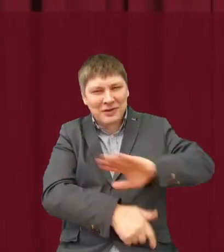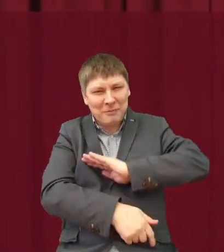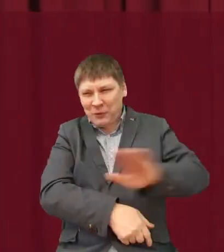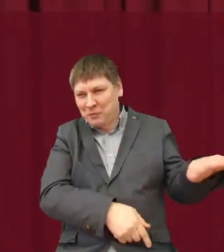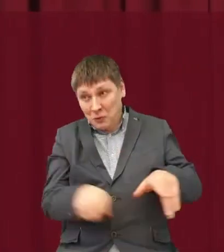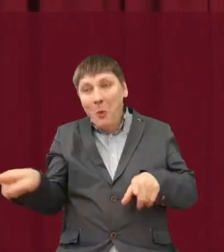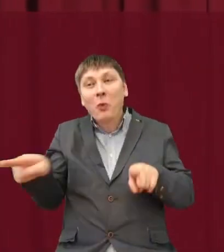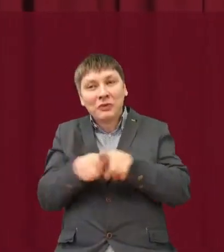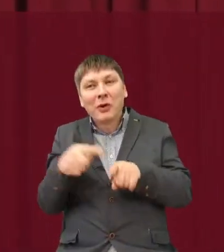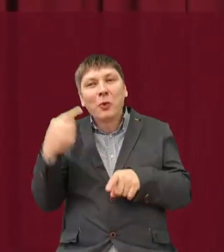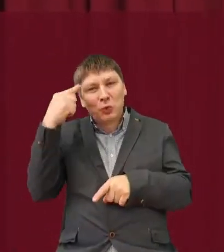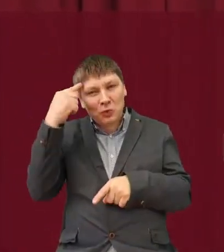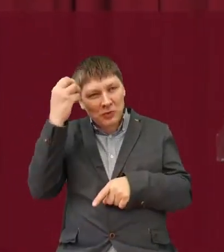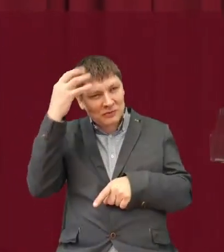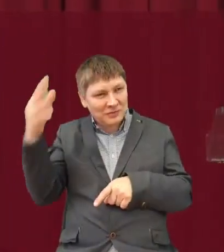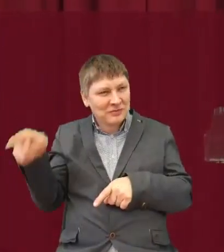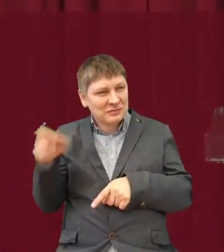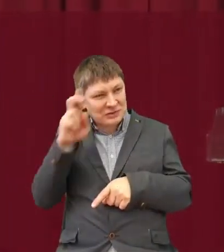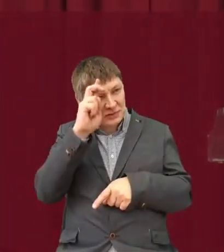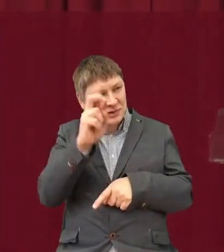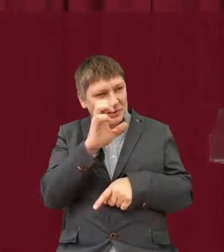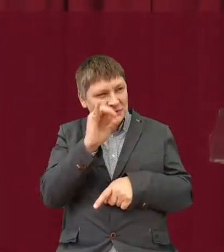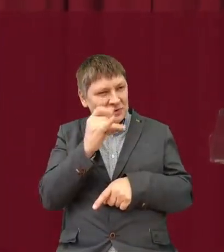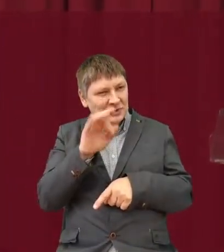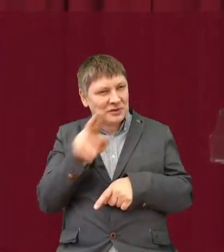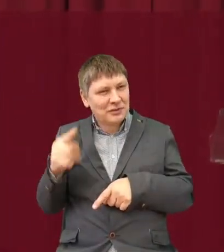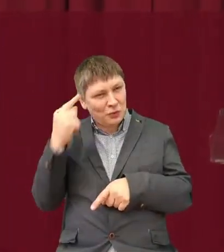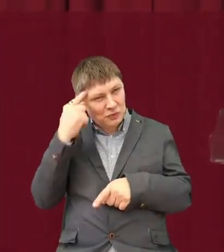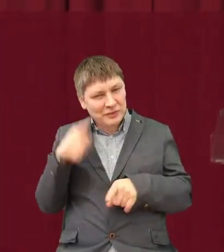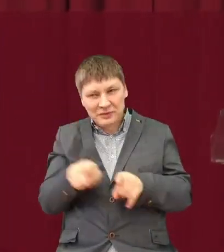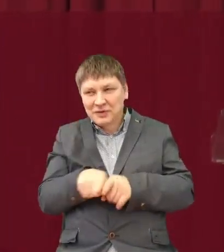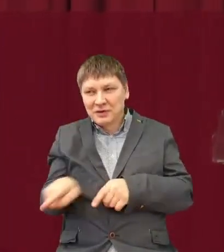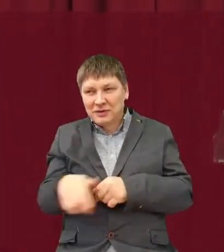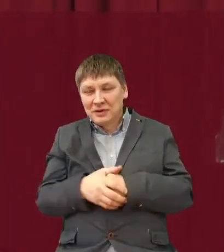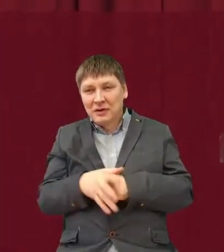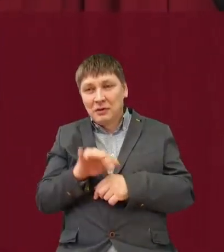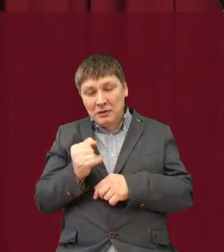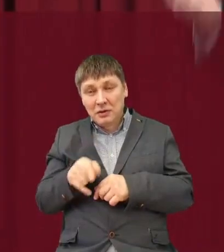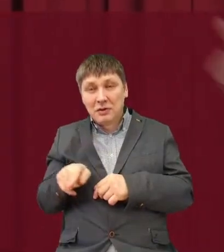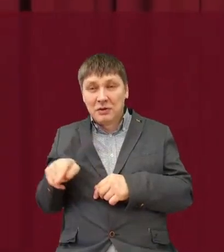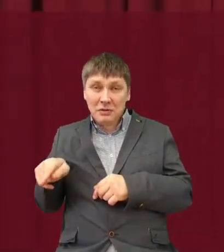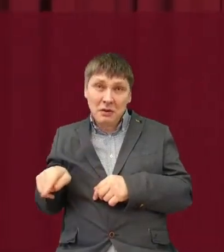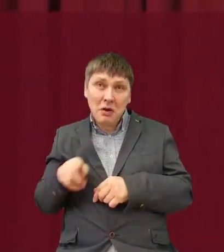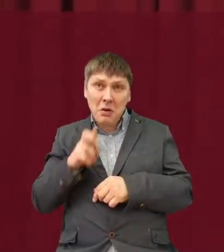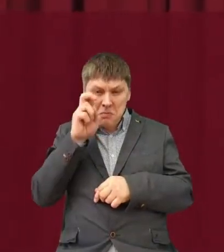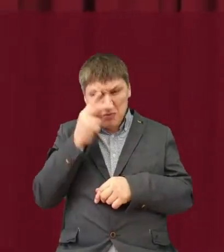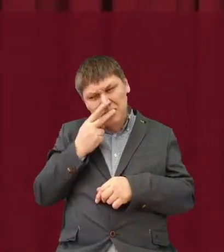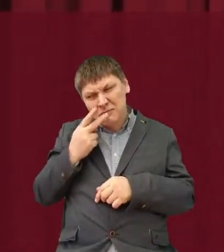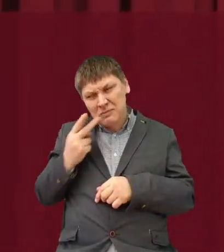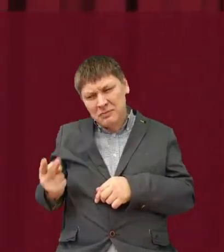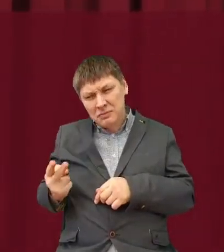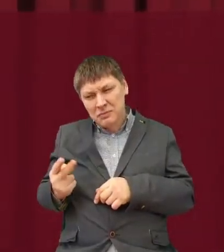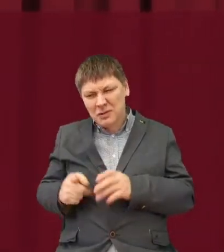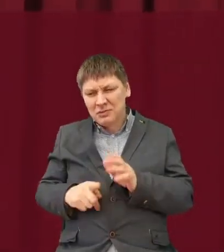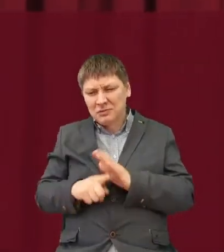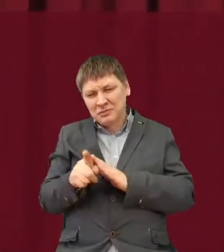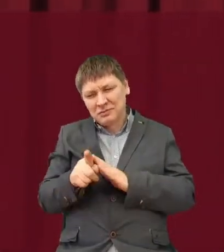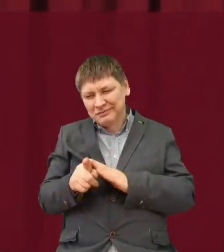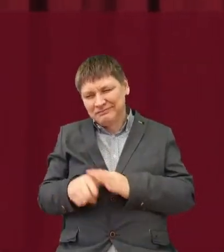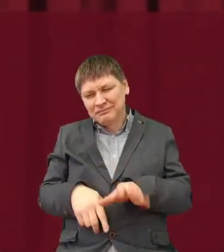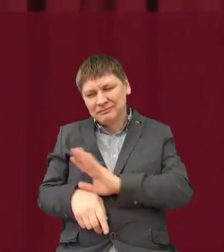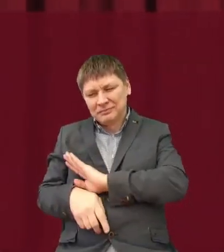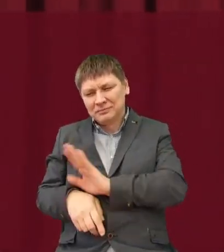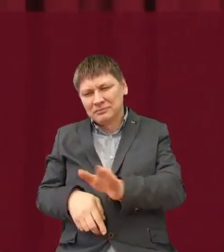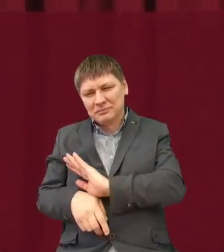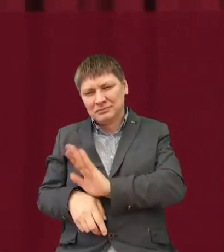вот это мышление Вот это понимание заставила Бога возревновать и он сказал Несмотря